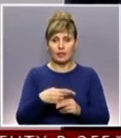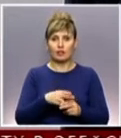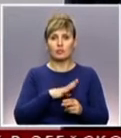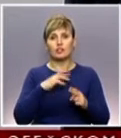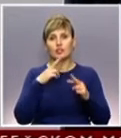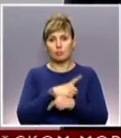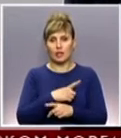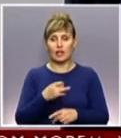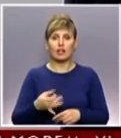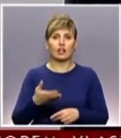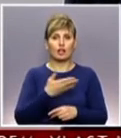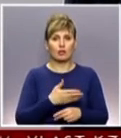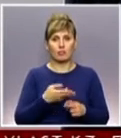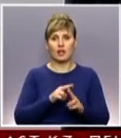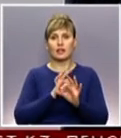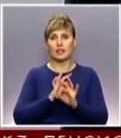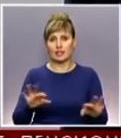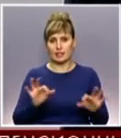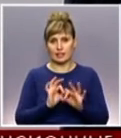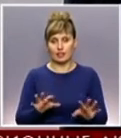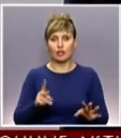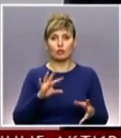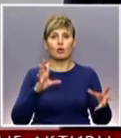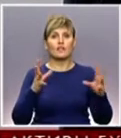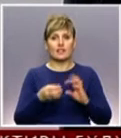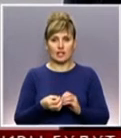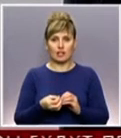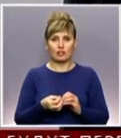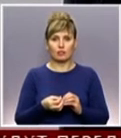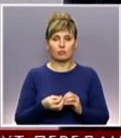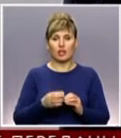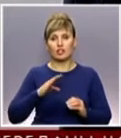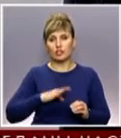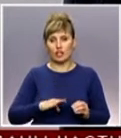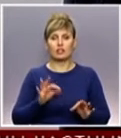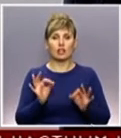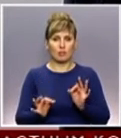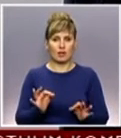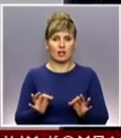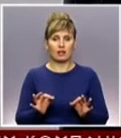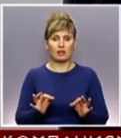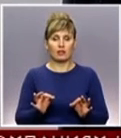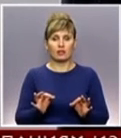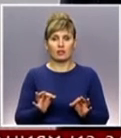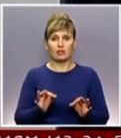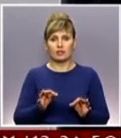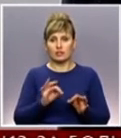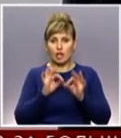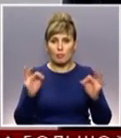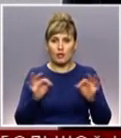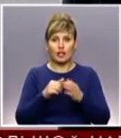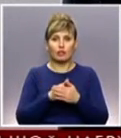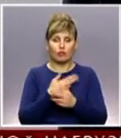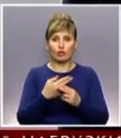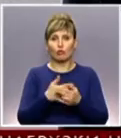неправильное и мы это и разъясняем но в целом то чаяния ненормальная эту сию замерять новые это